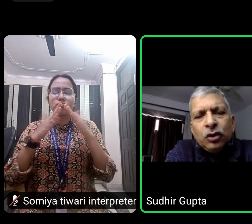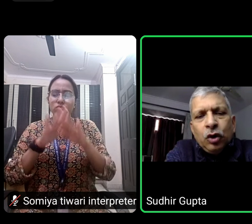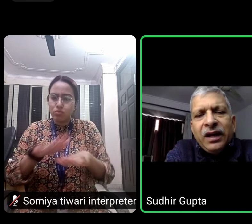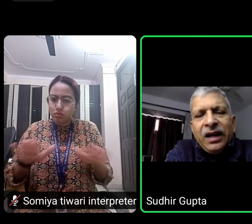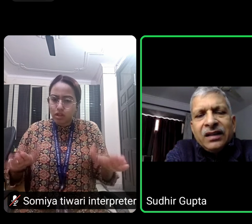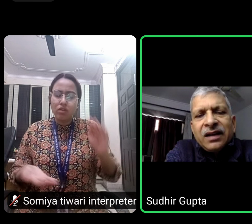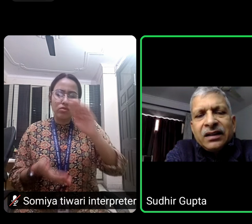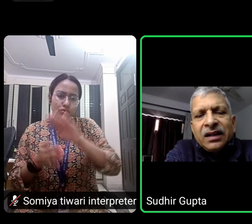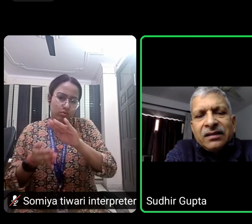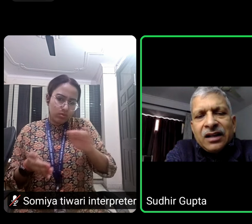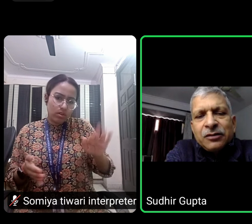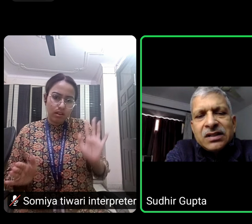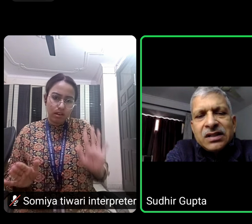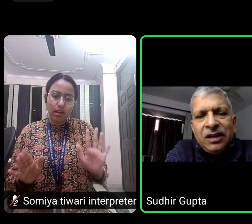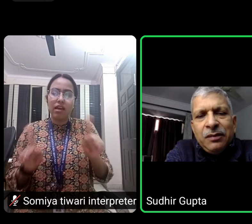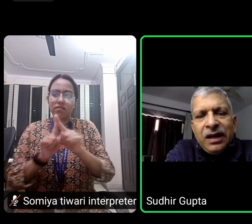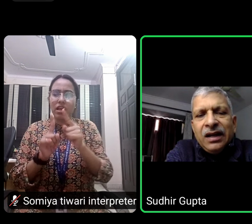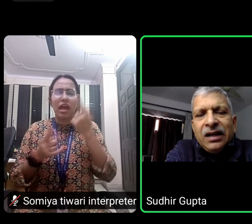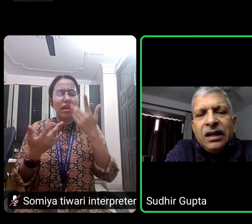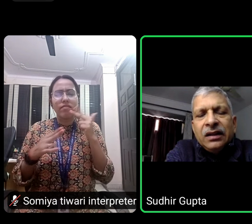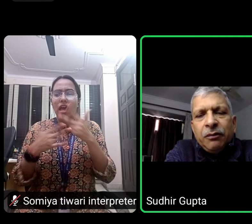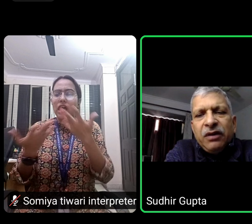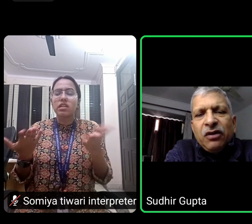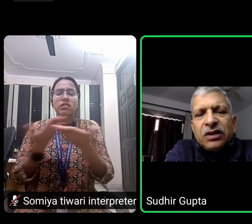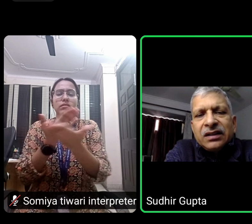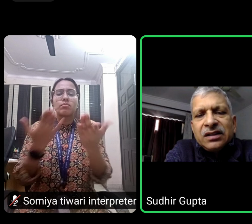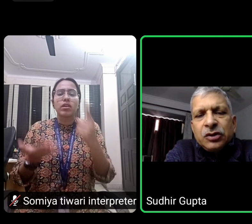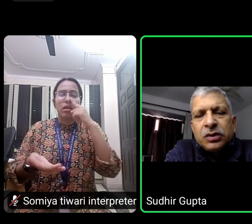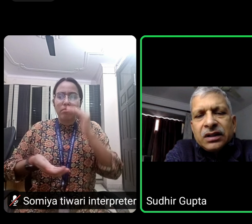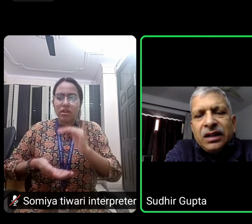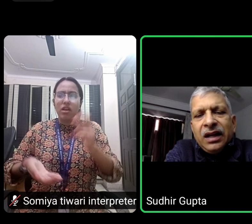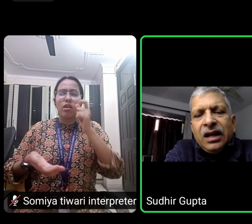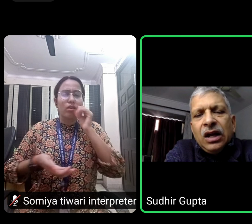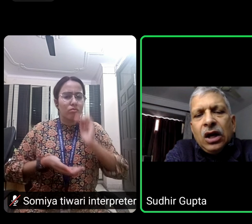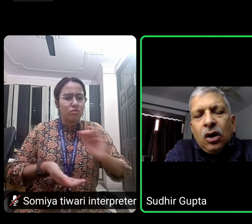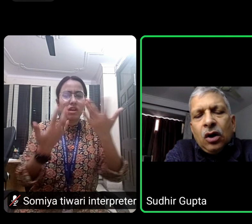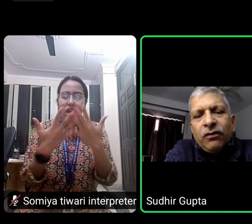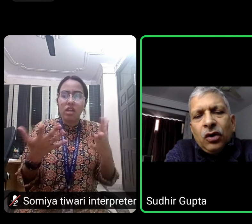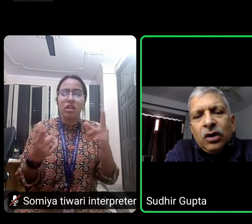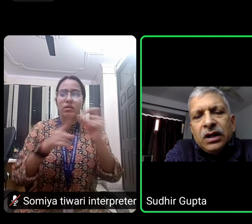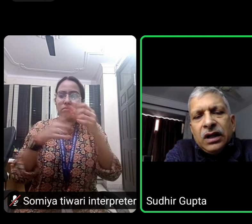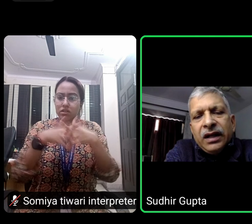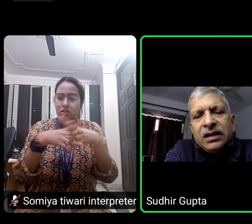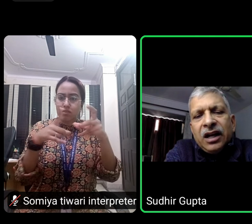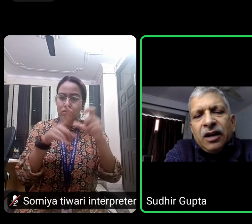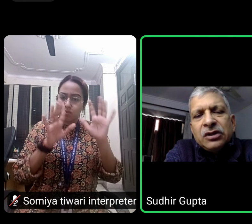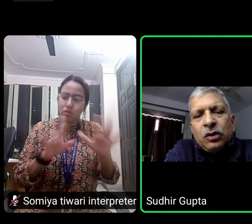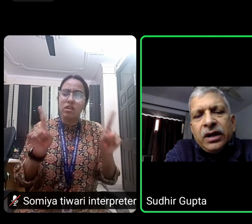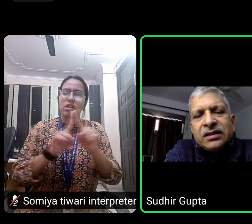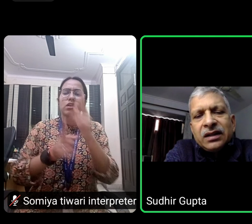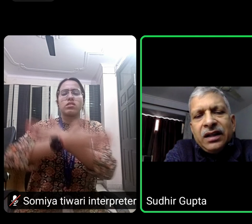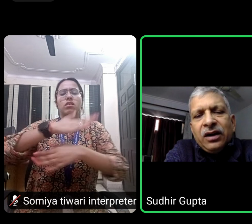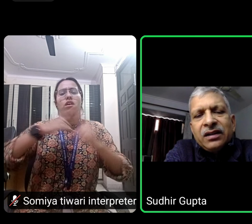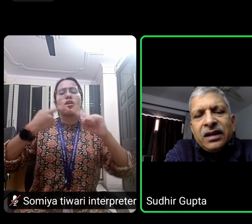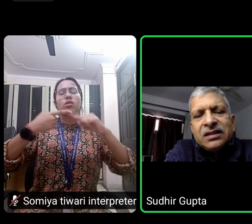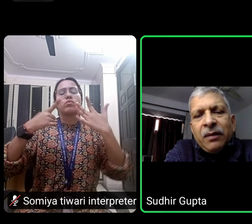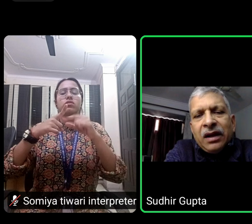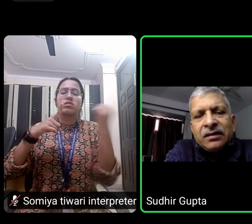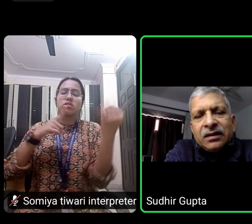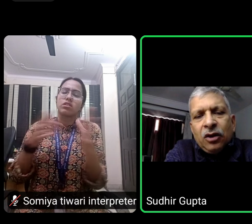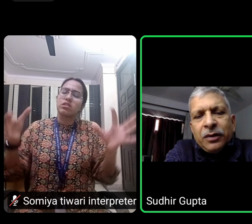अगर वो दूर भी हैं, सार्थक के आसपास नहीं भी हैं, तब भी वो सार्थक से जुड़ सकते हैं और वो इन थेरेपीज को ले सकते हैं और